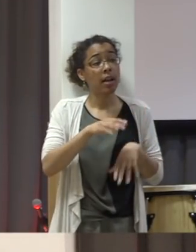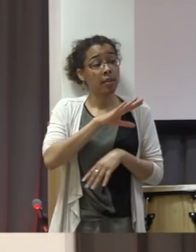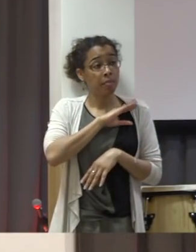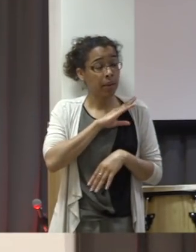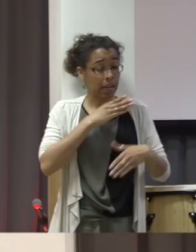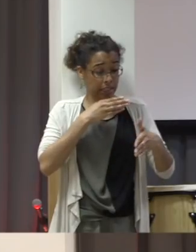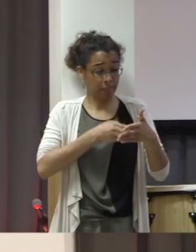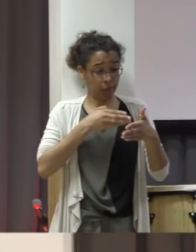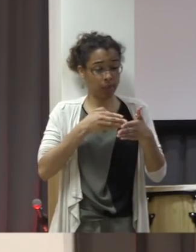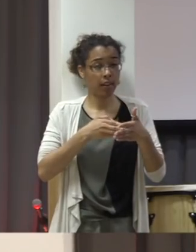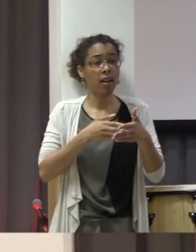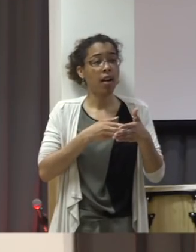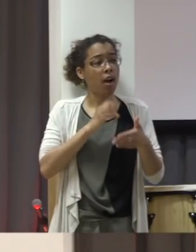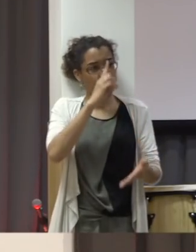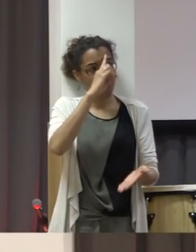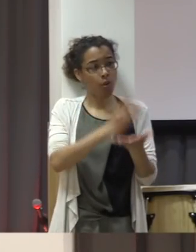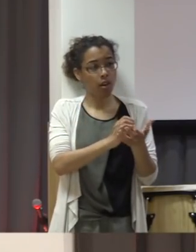aux difficultés